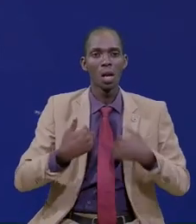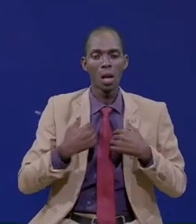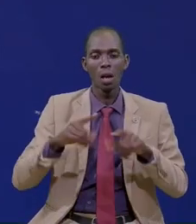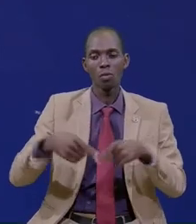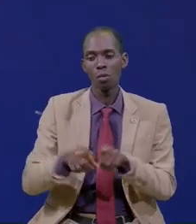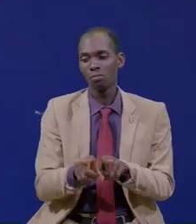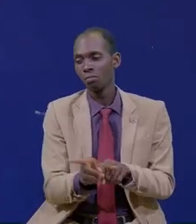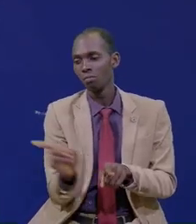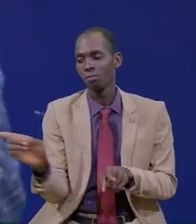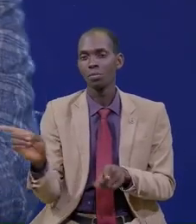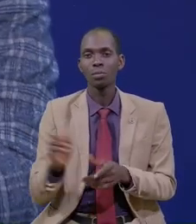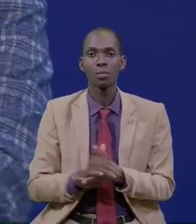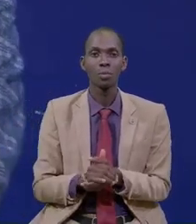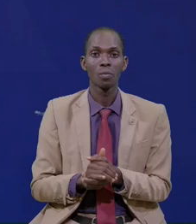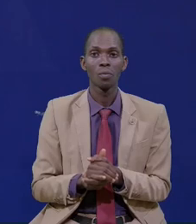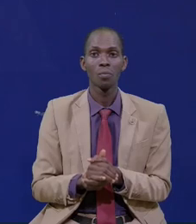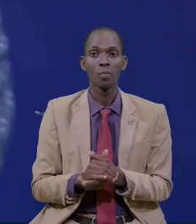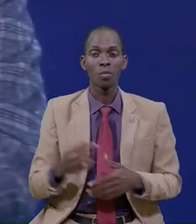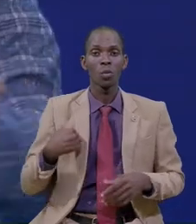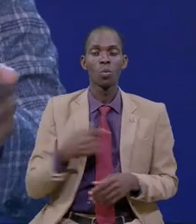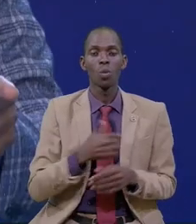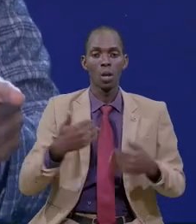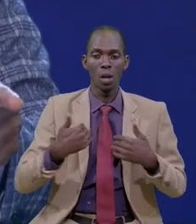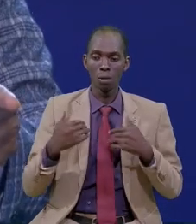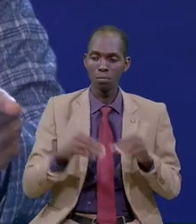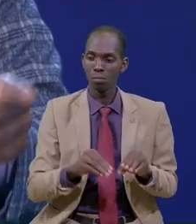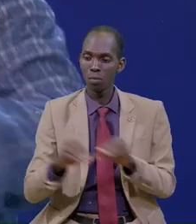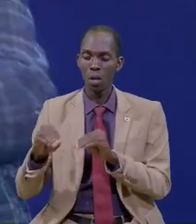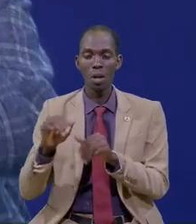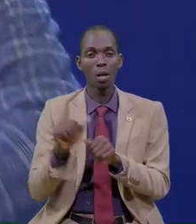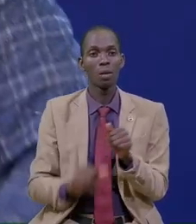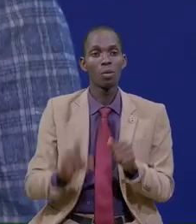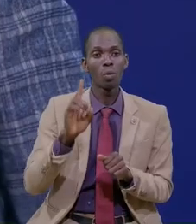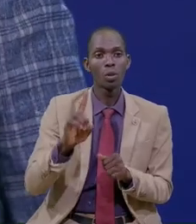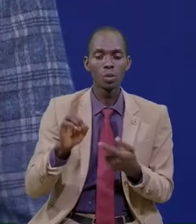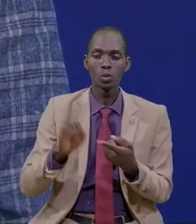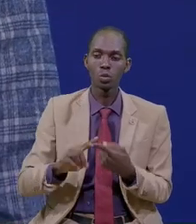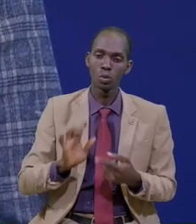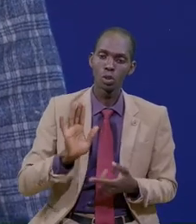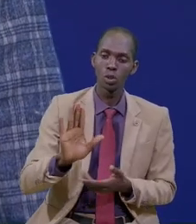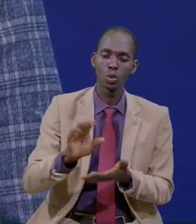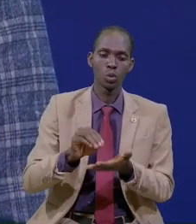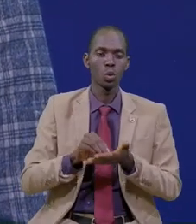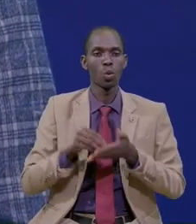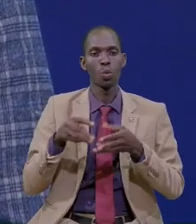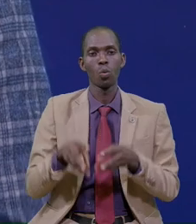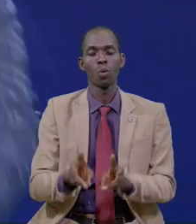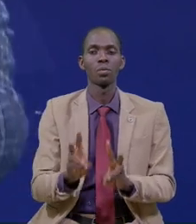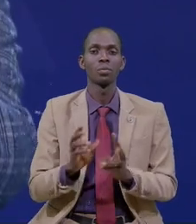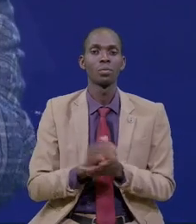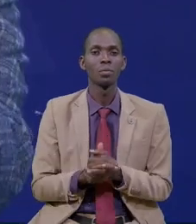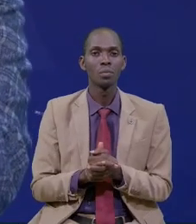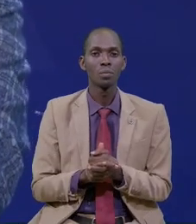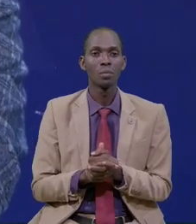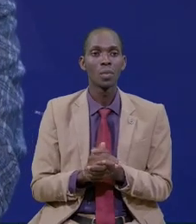étions tous errants comme des brebis. And we have turned everyone to his own way. Chacun suivait sa propre voie.